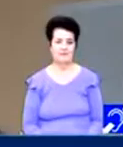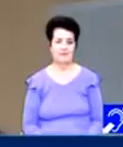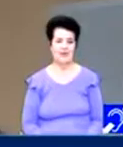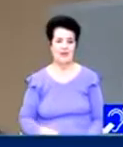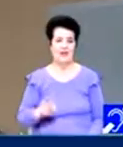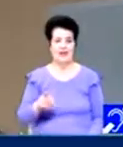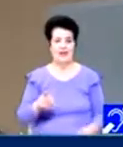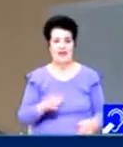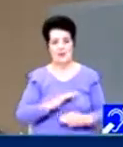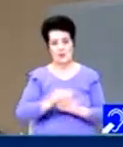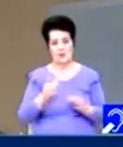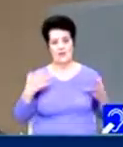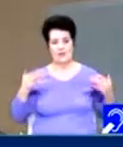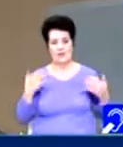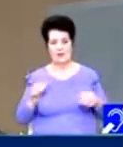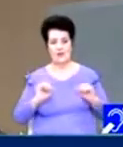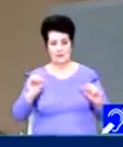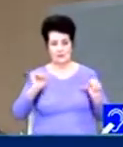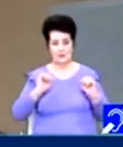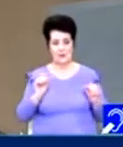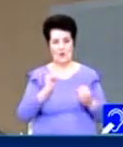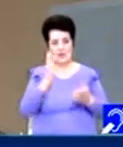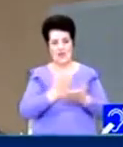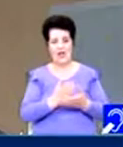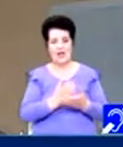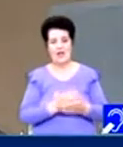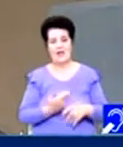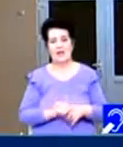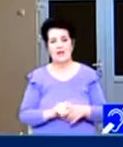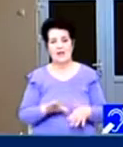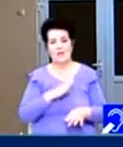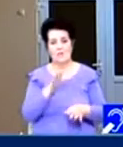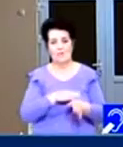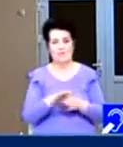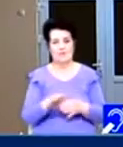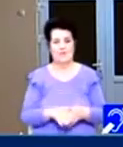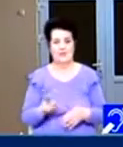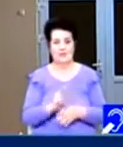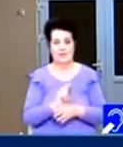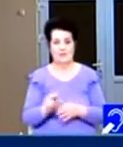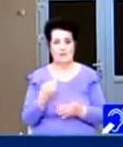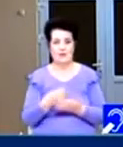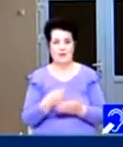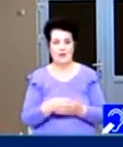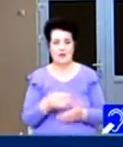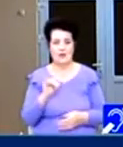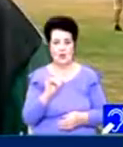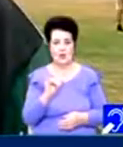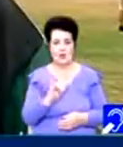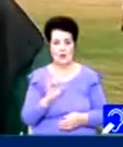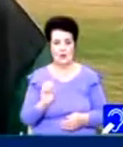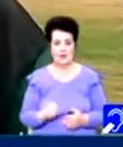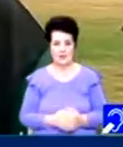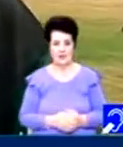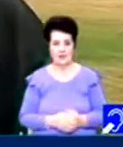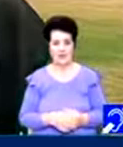Zona de odihnă are și un complex sportiv modern care a fost recent inaugurat. Clădirea este renovată din banii Uniunii Europene.